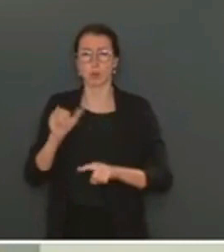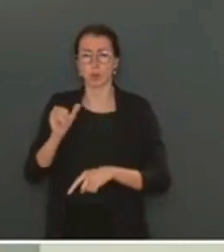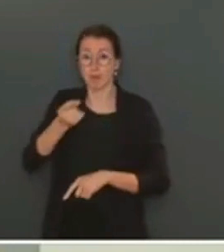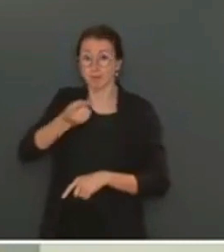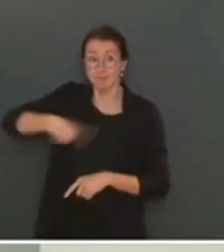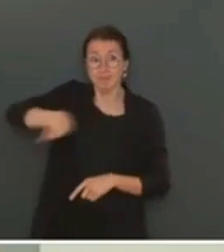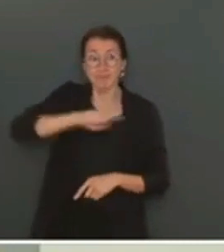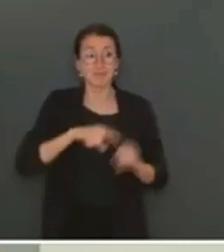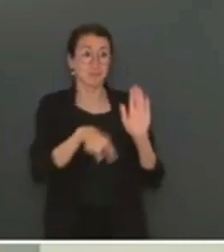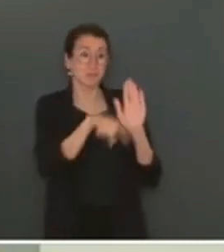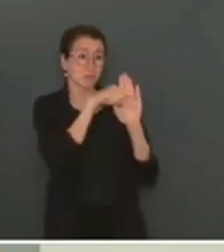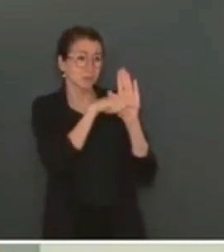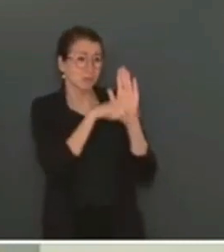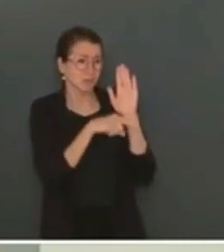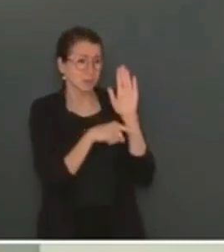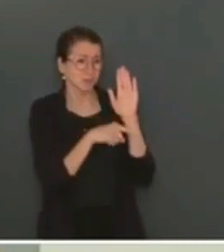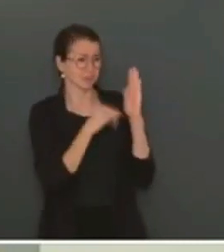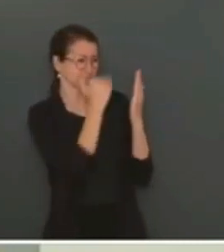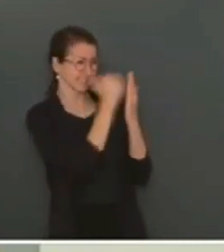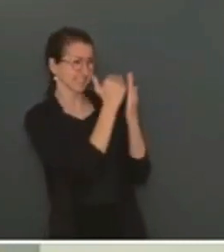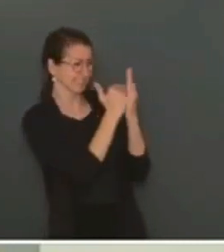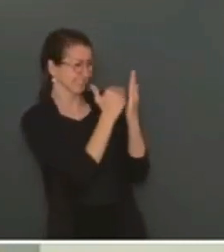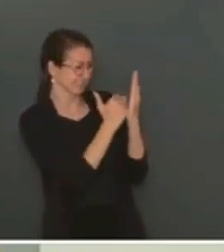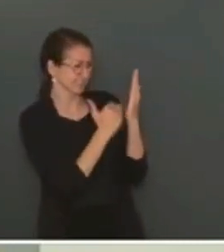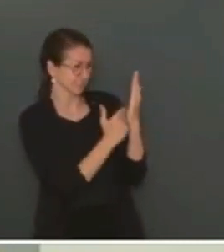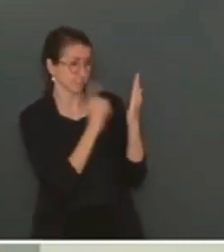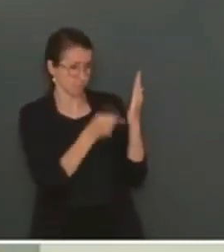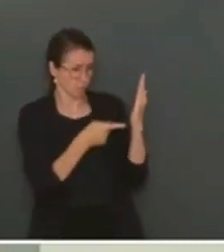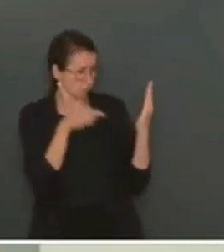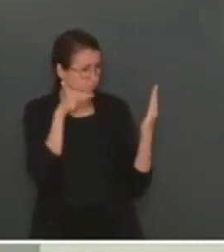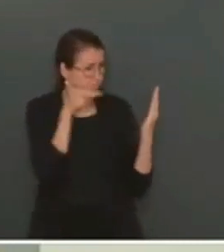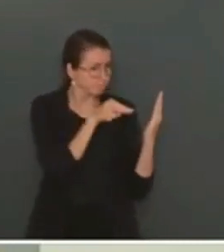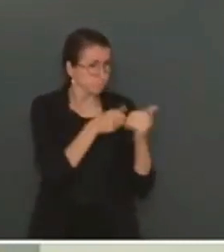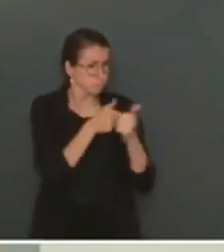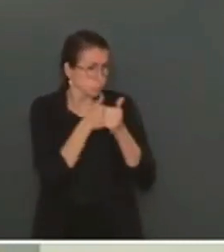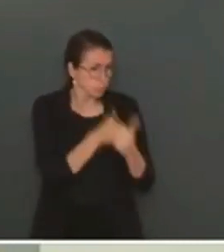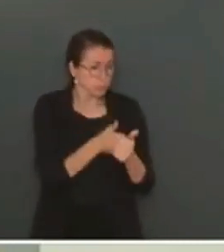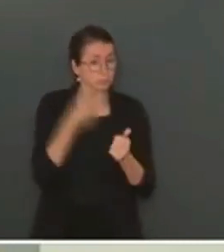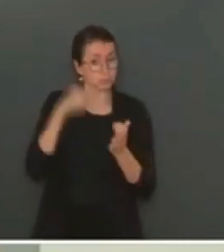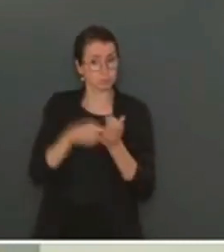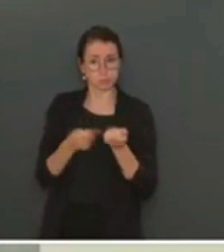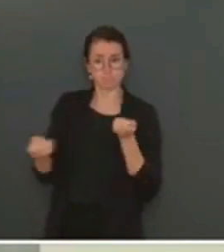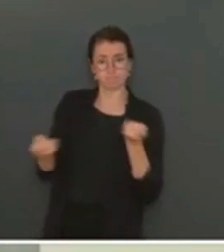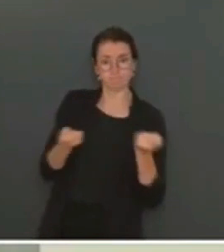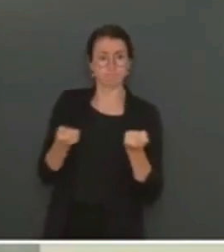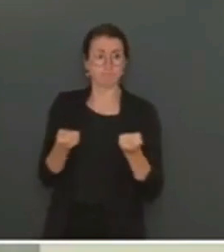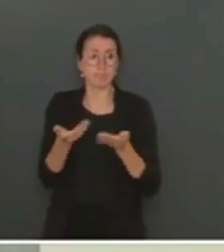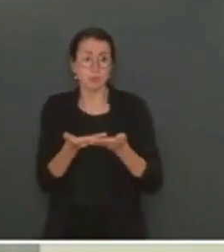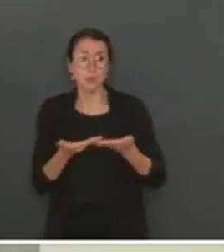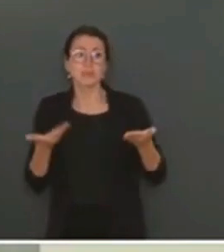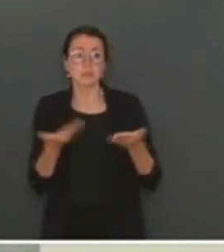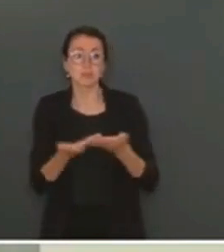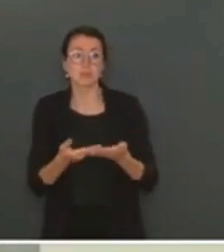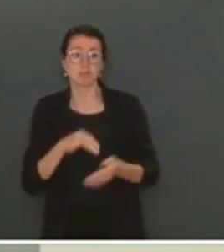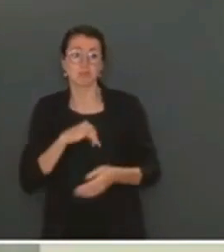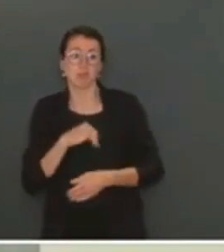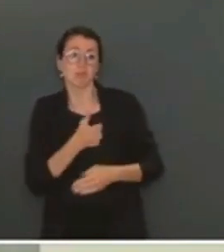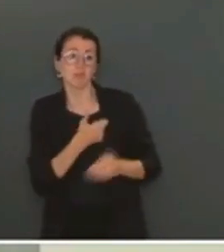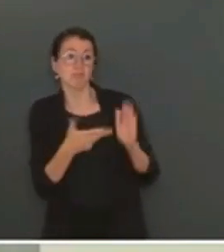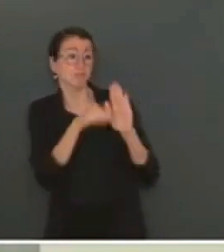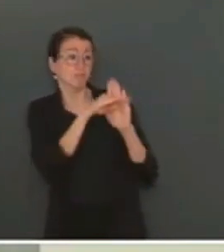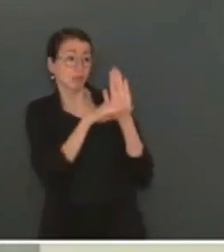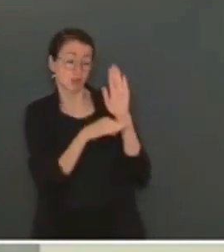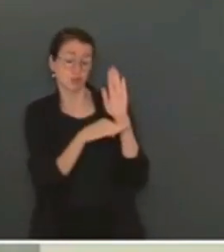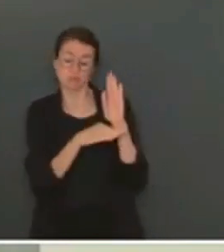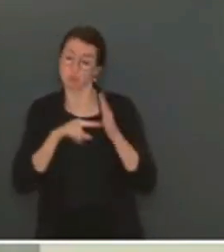chiffres. Une partie d'entre elles devront donc être prolongées. A partir du 1er septembre et pour une durée